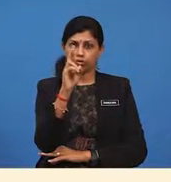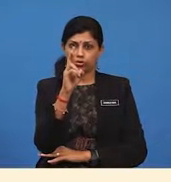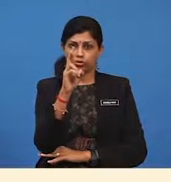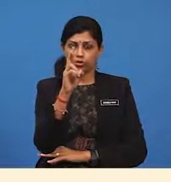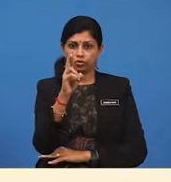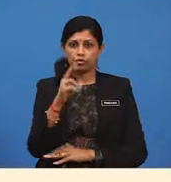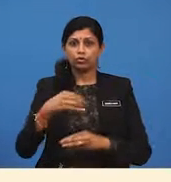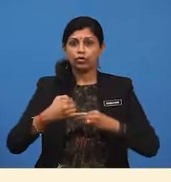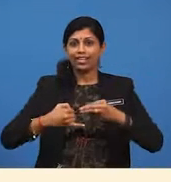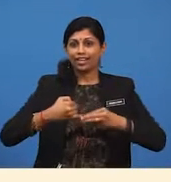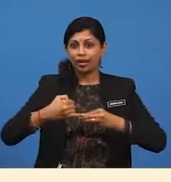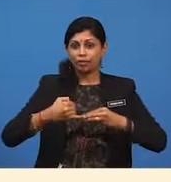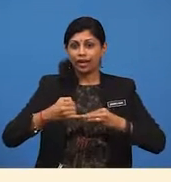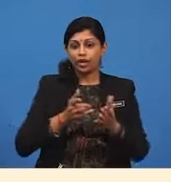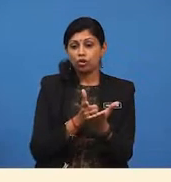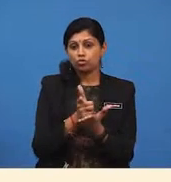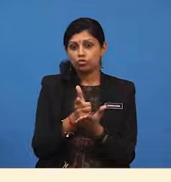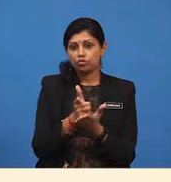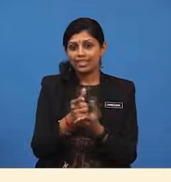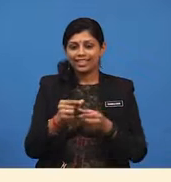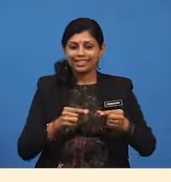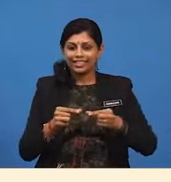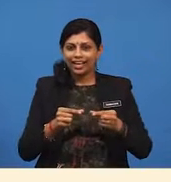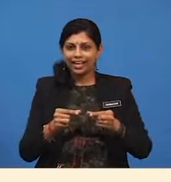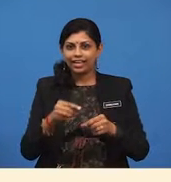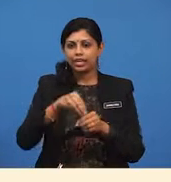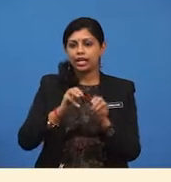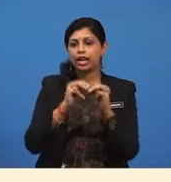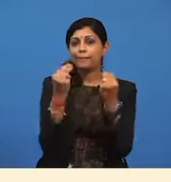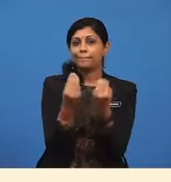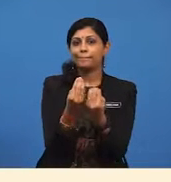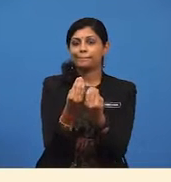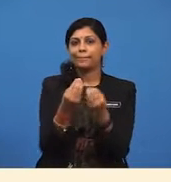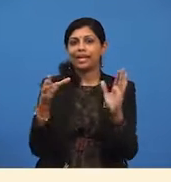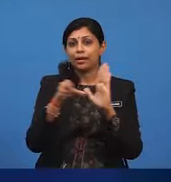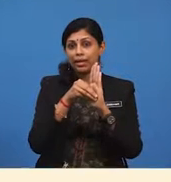digerakkan dalam satu medan magnet seperti yang ditunjukkan dalam paparan.